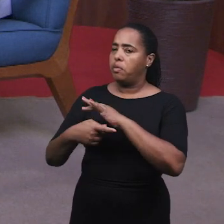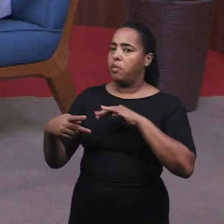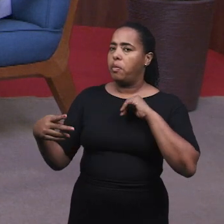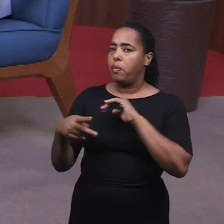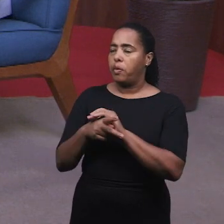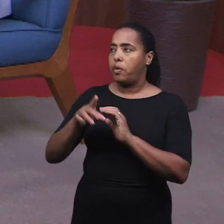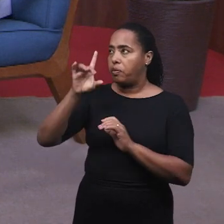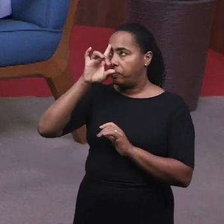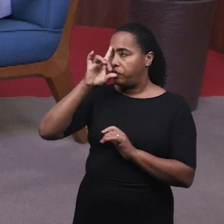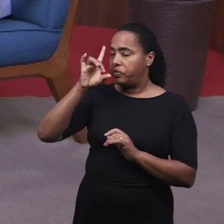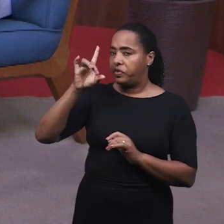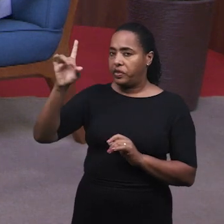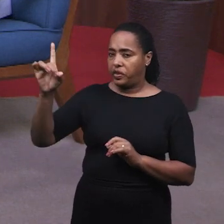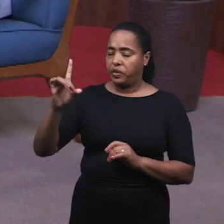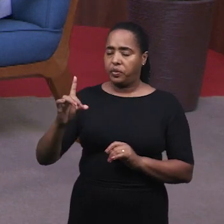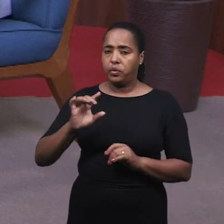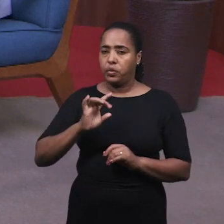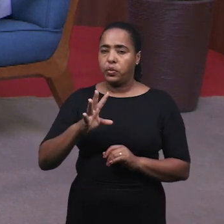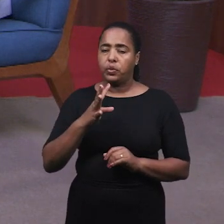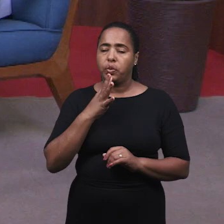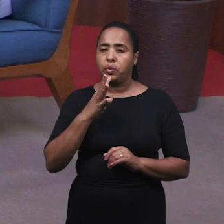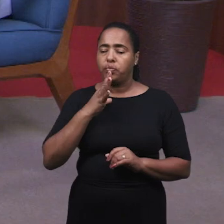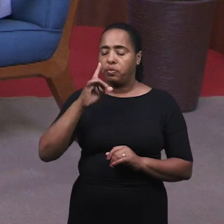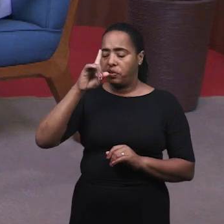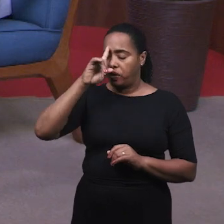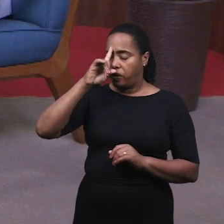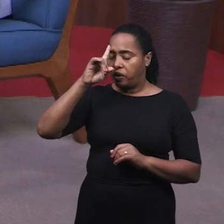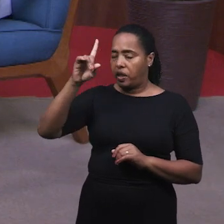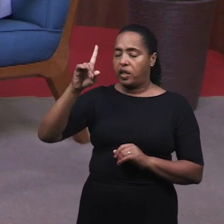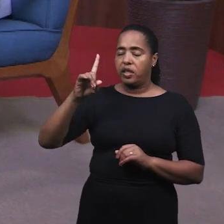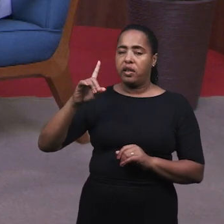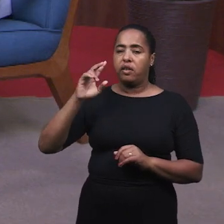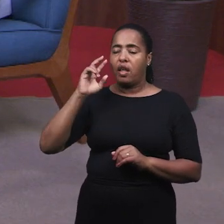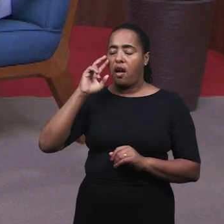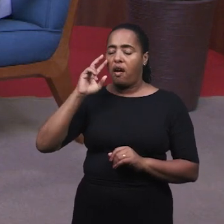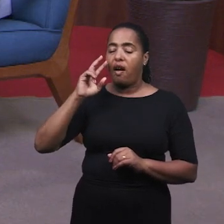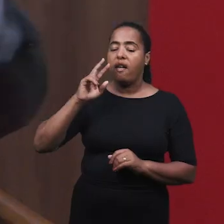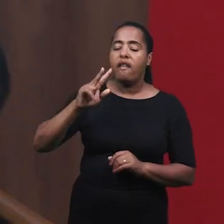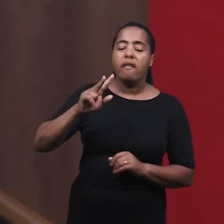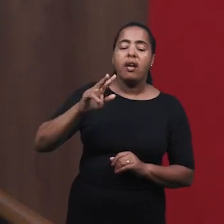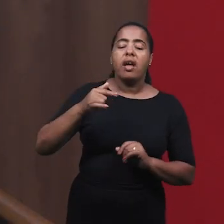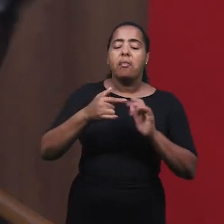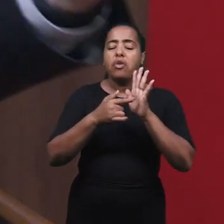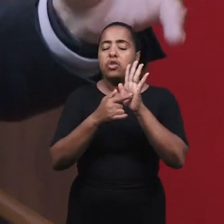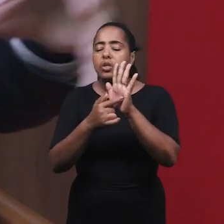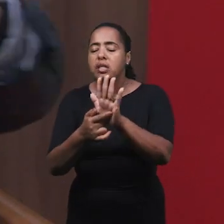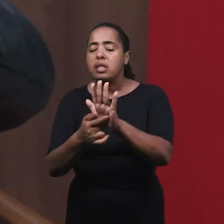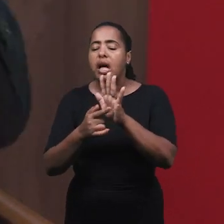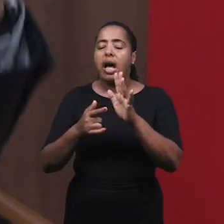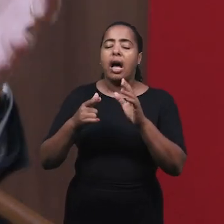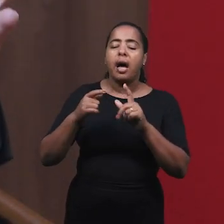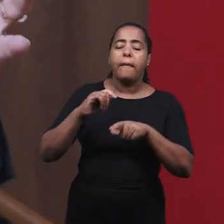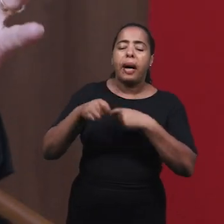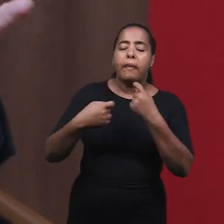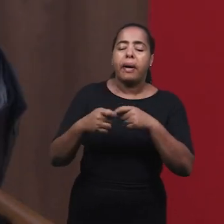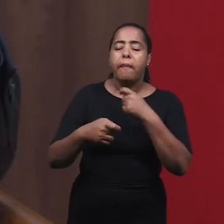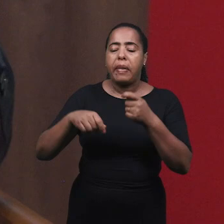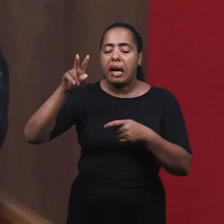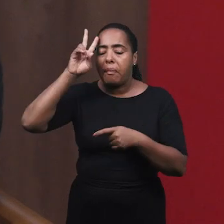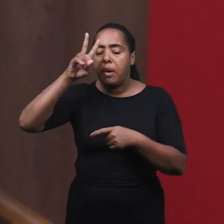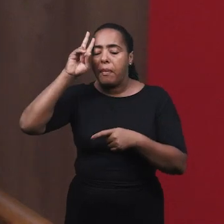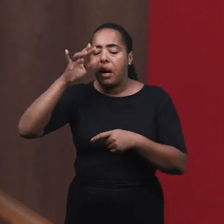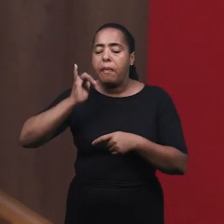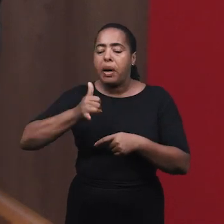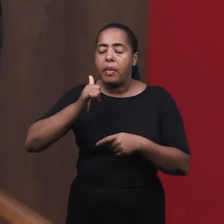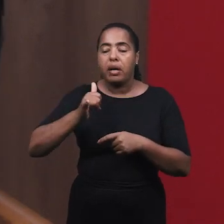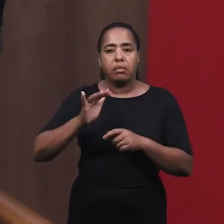mystère de Dieu, il ne va plus connaître à Dieu juste d'entendre parler de, des